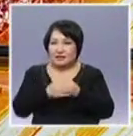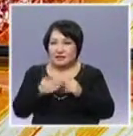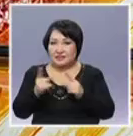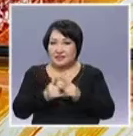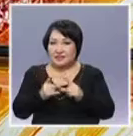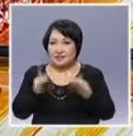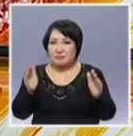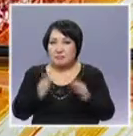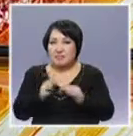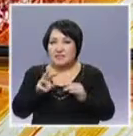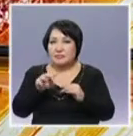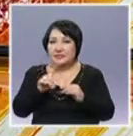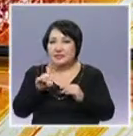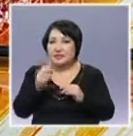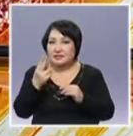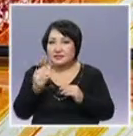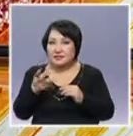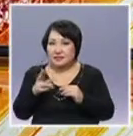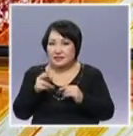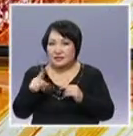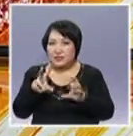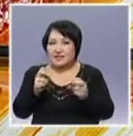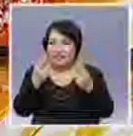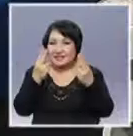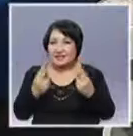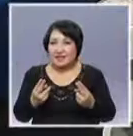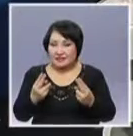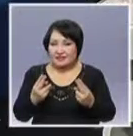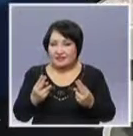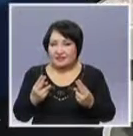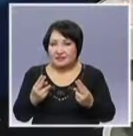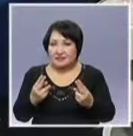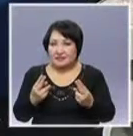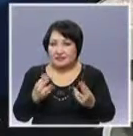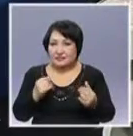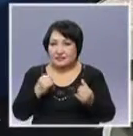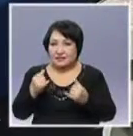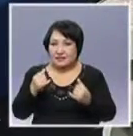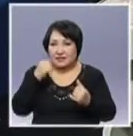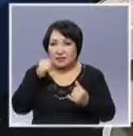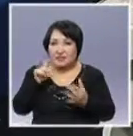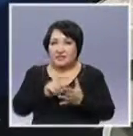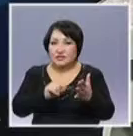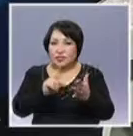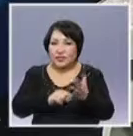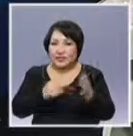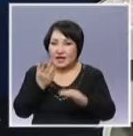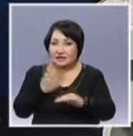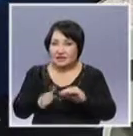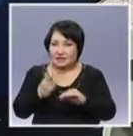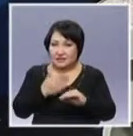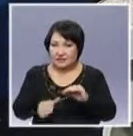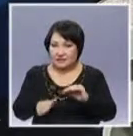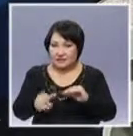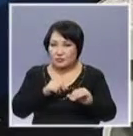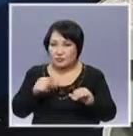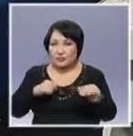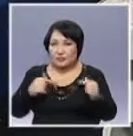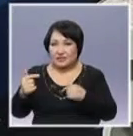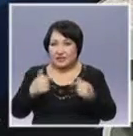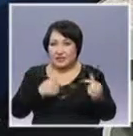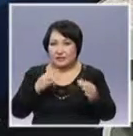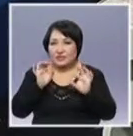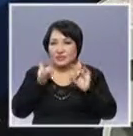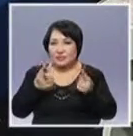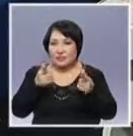минимизация его соцпакета, то есть социальных сам отчислений, страдает, да, то есть, да? Пенсионных отчислений. Например, он реально получает там 100